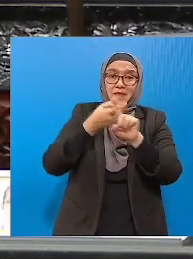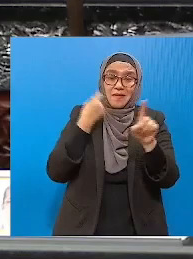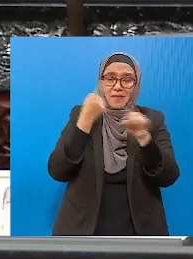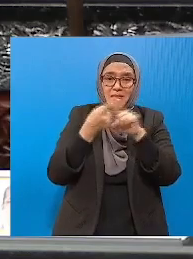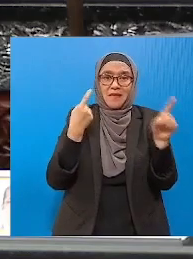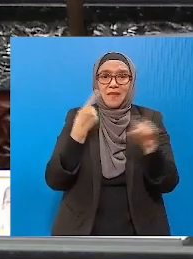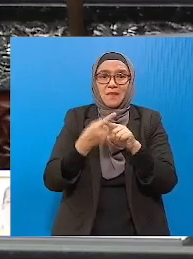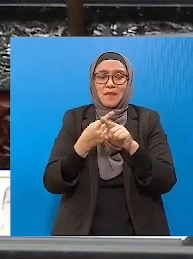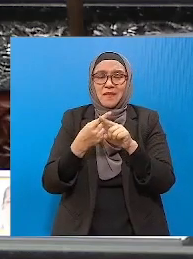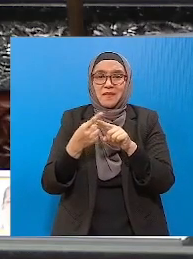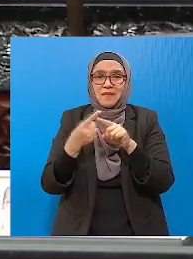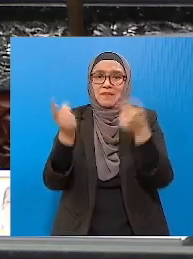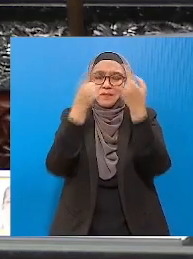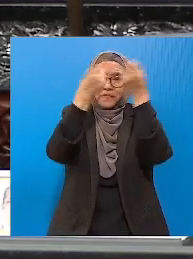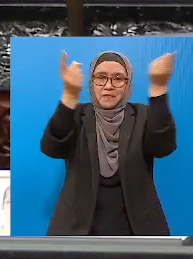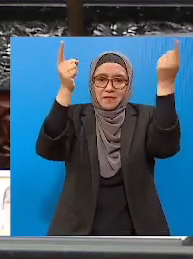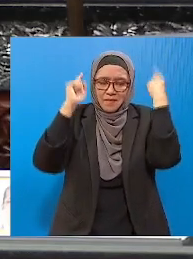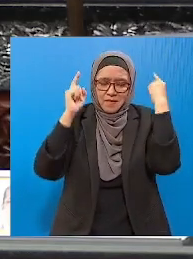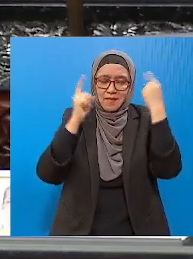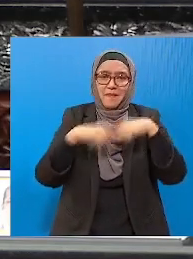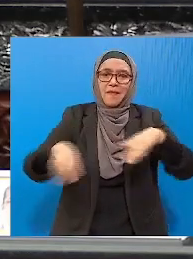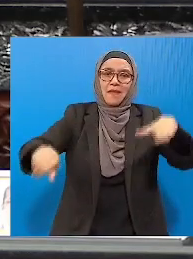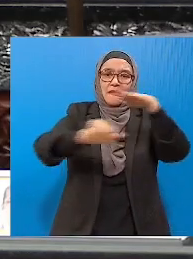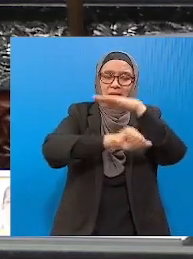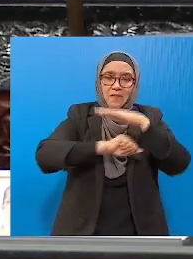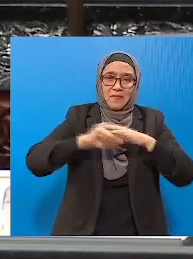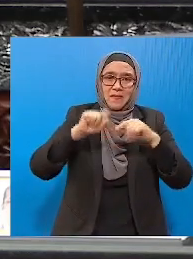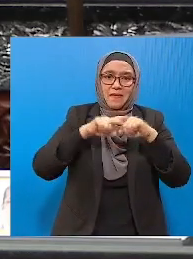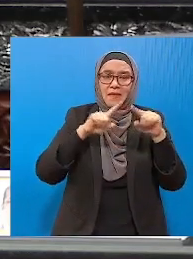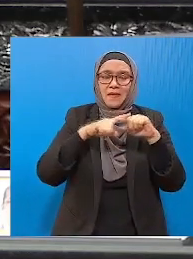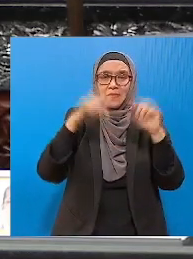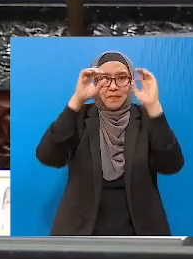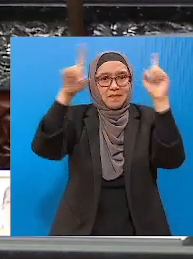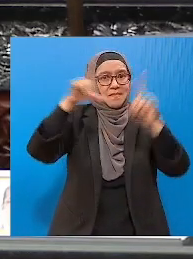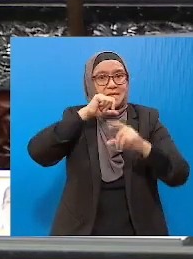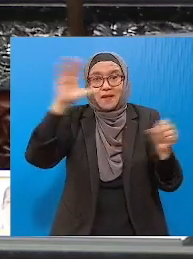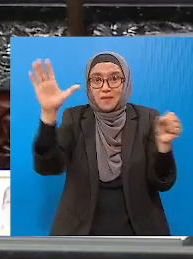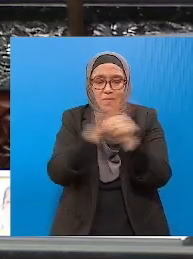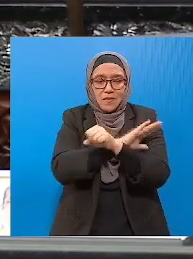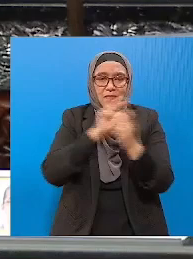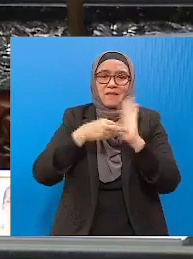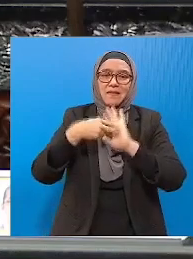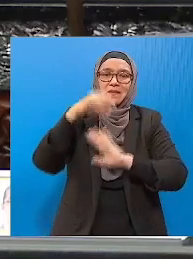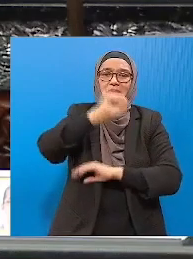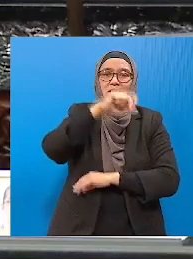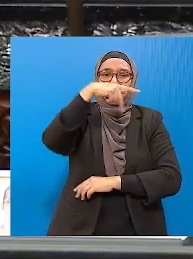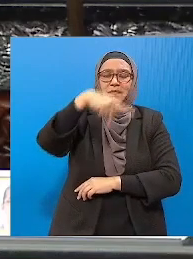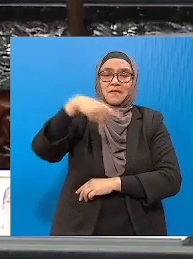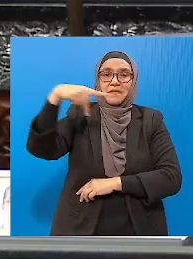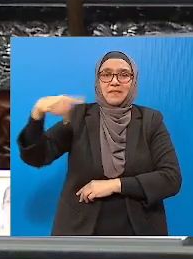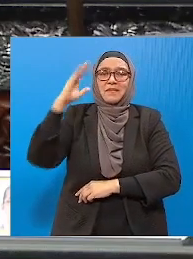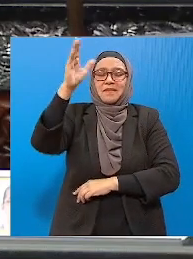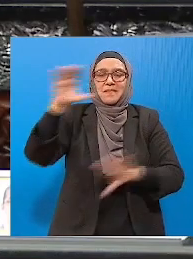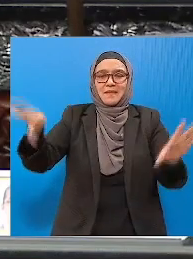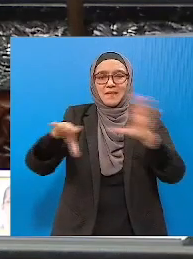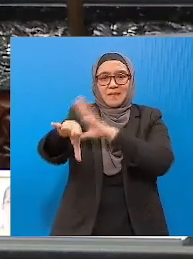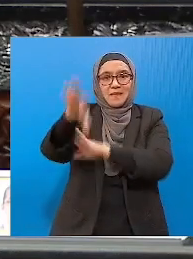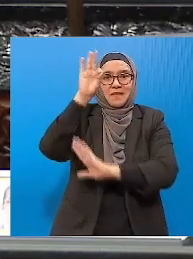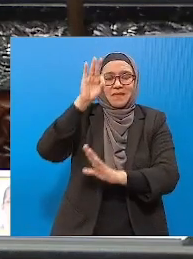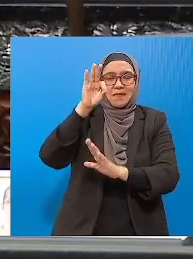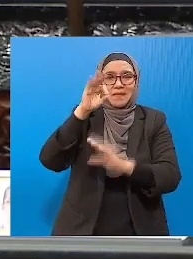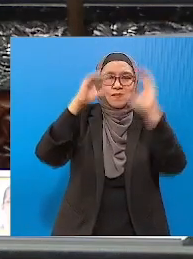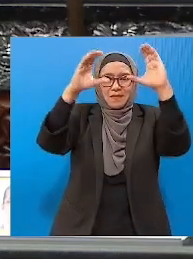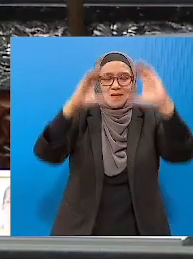etish pendidikan masih belum mencukupi maka SPP akan melaksanakan kaedah lantikan secara